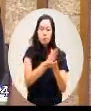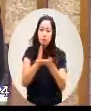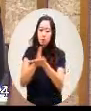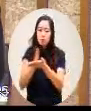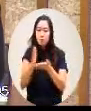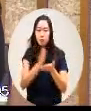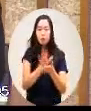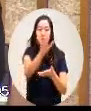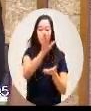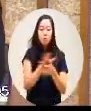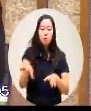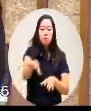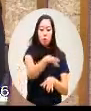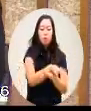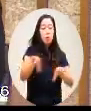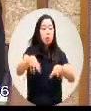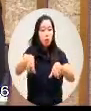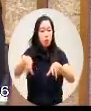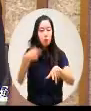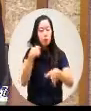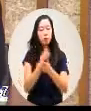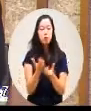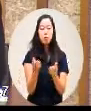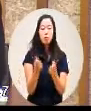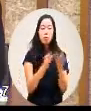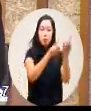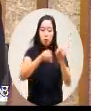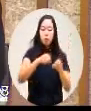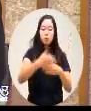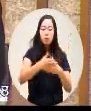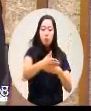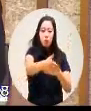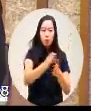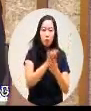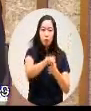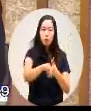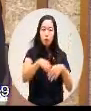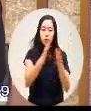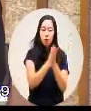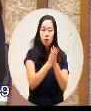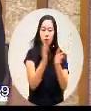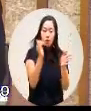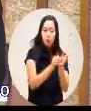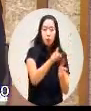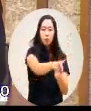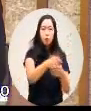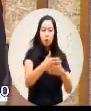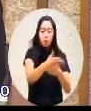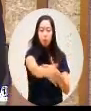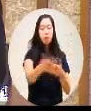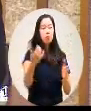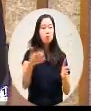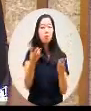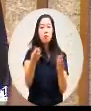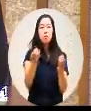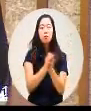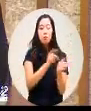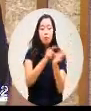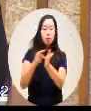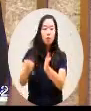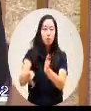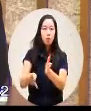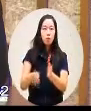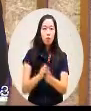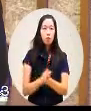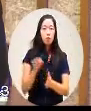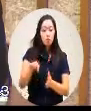且按照定数来。这件呢，我们来了解，伊当初改成无完成伊的定数了，而且无完成这定数来照用吼，这个部分我们